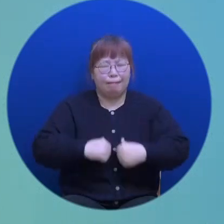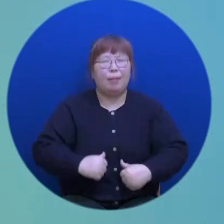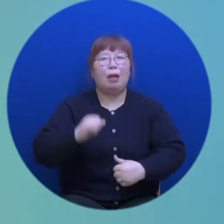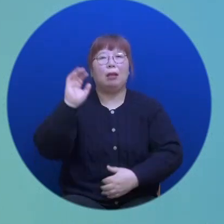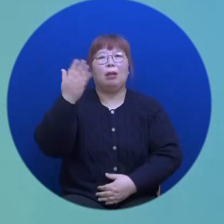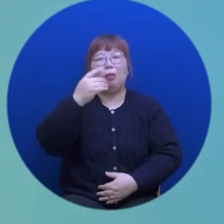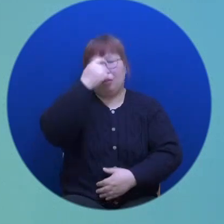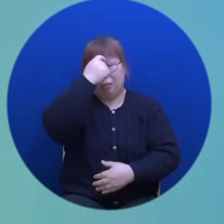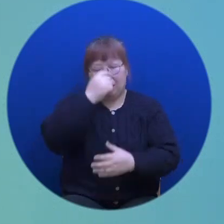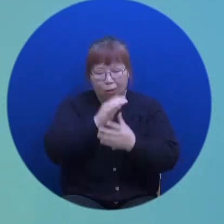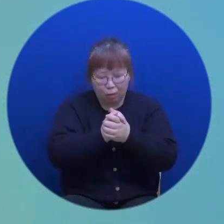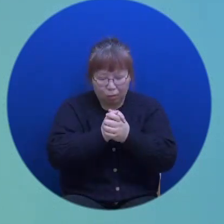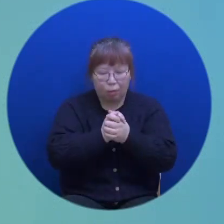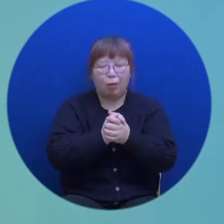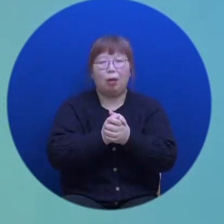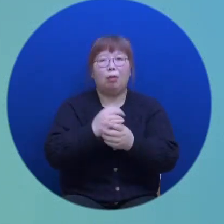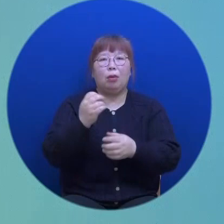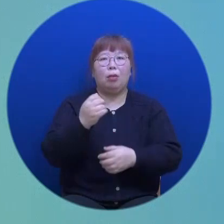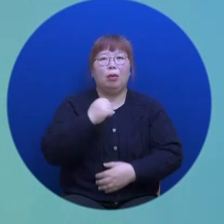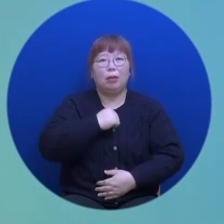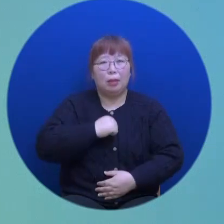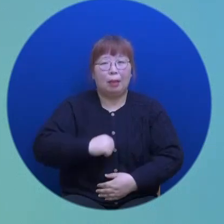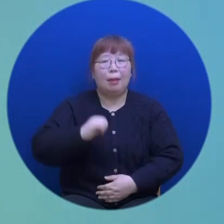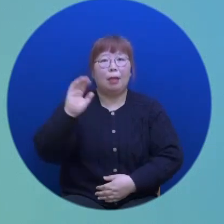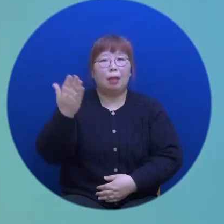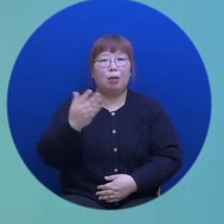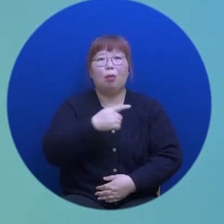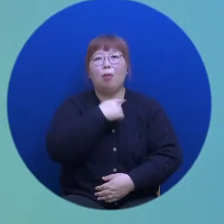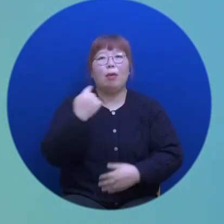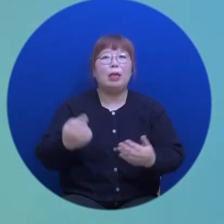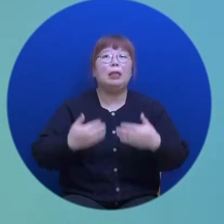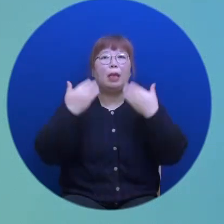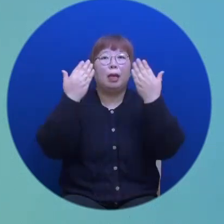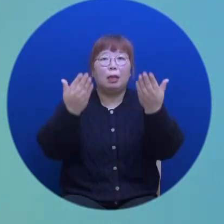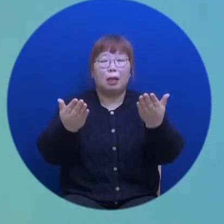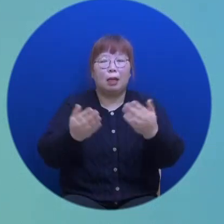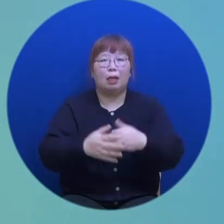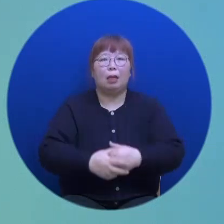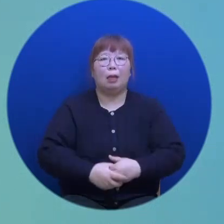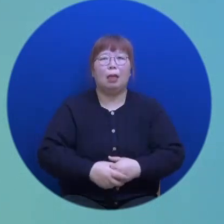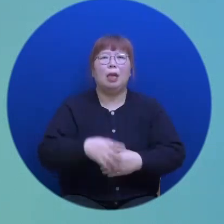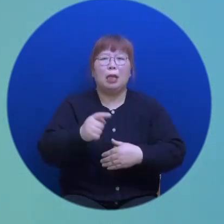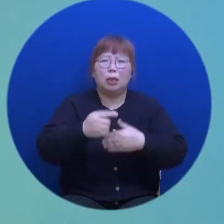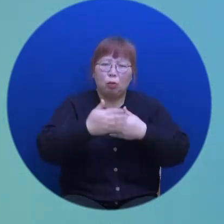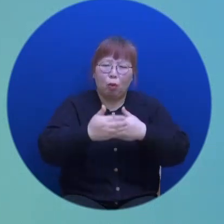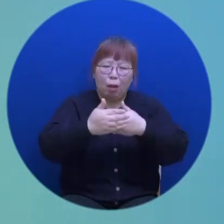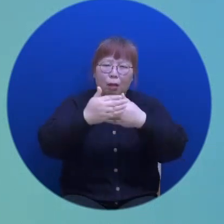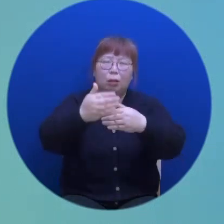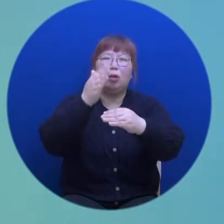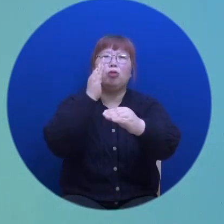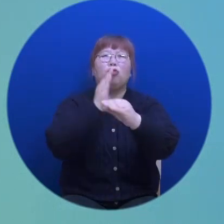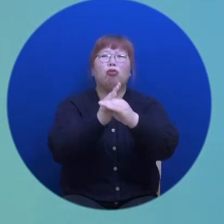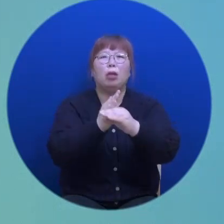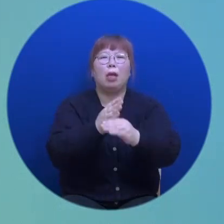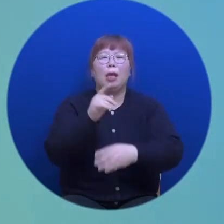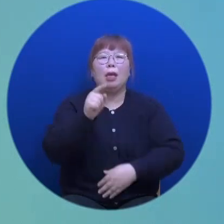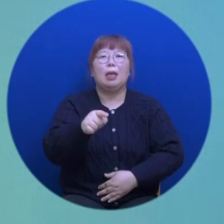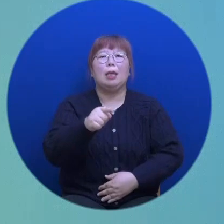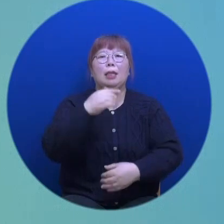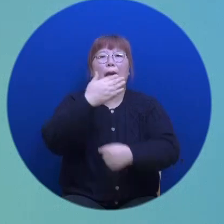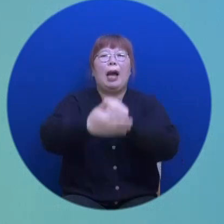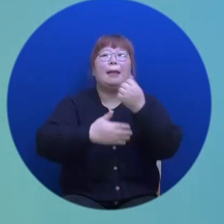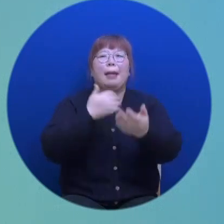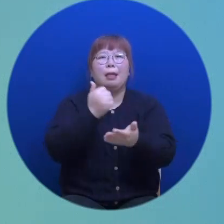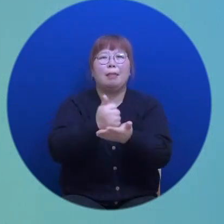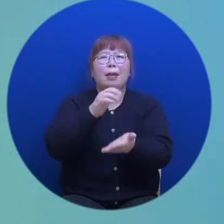기도해야죠. 인내해야죠. 때로는 희생해야 하죠. 그 과정 가운데 그 하나님의